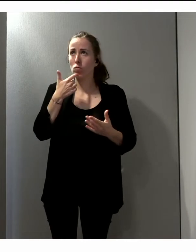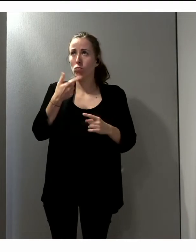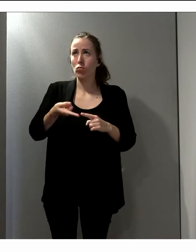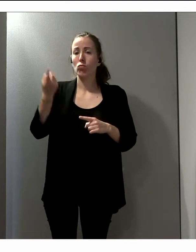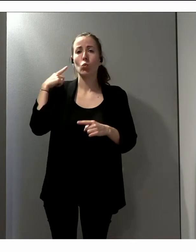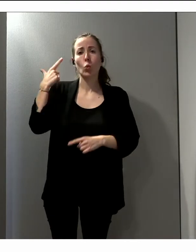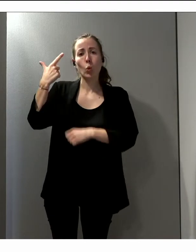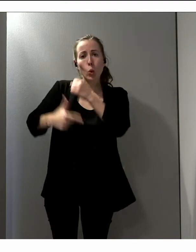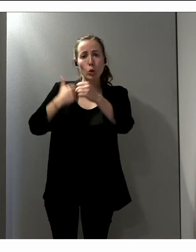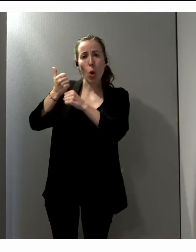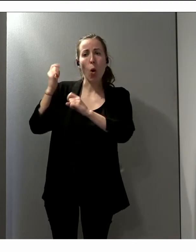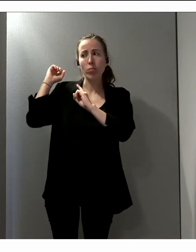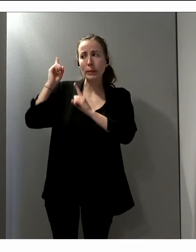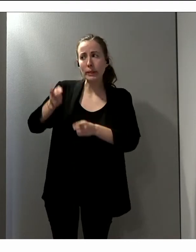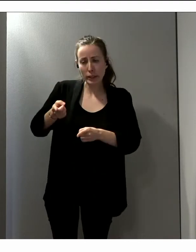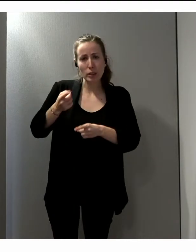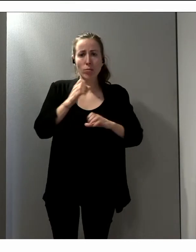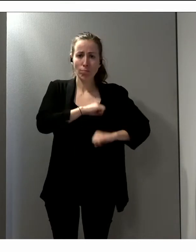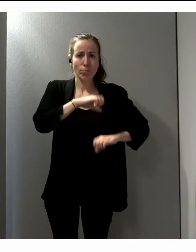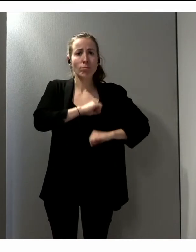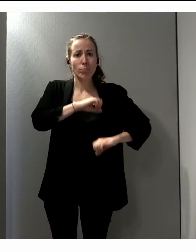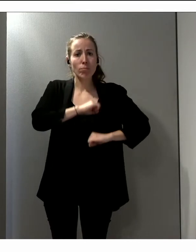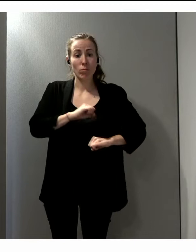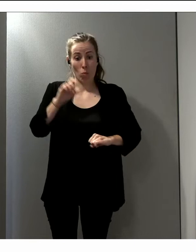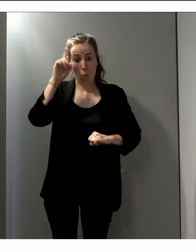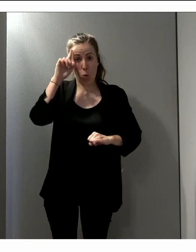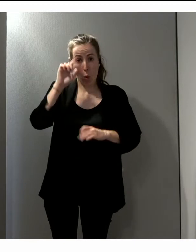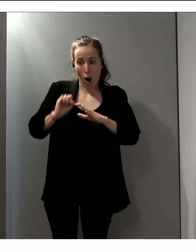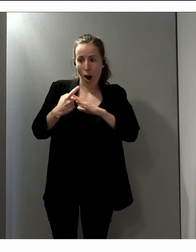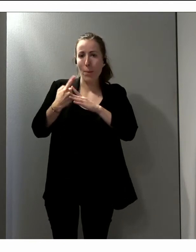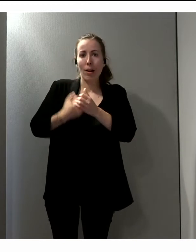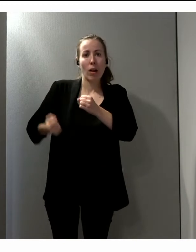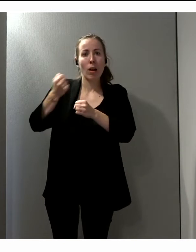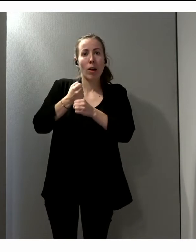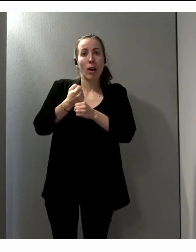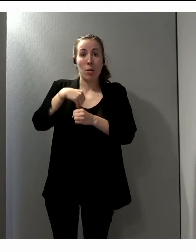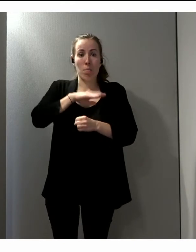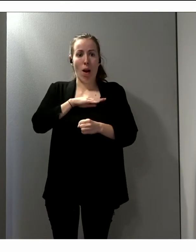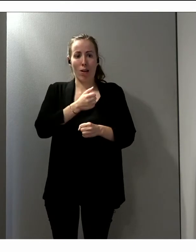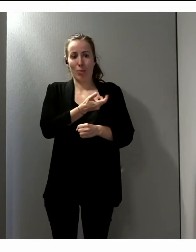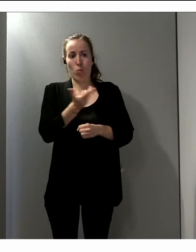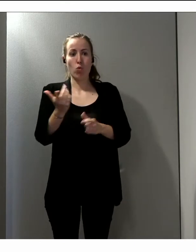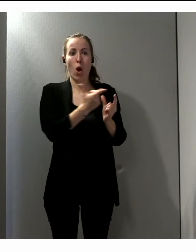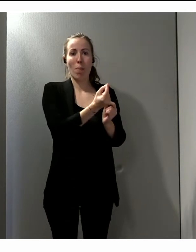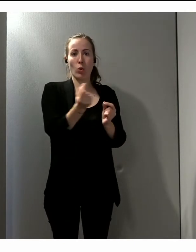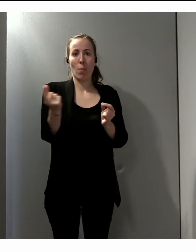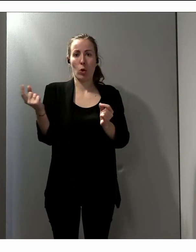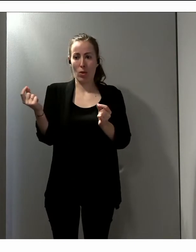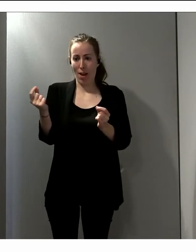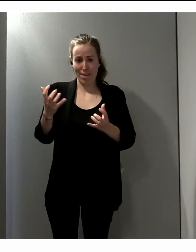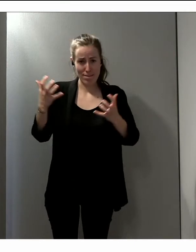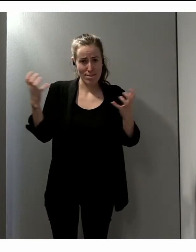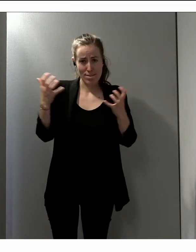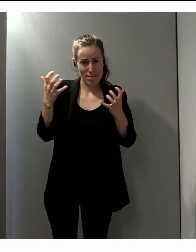peu plus de 2 ans, elle s'est faite parce qu'il y a eu une volonté conjuguée d'un certain nombre d'acteurs de la